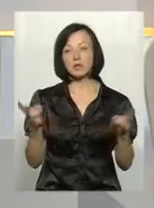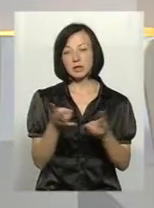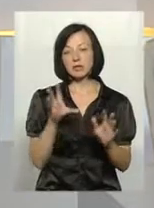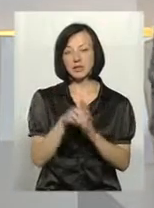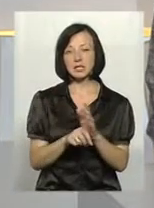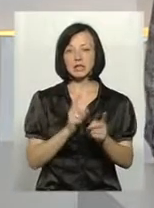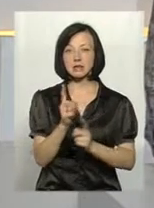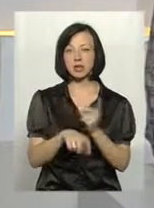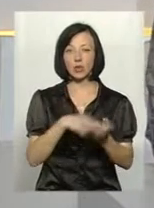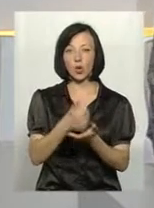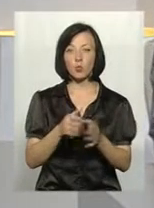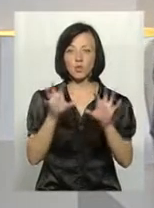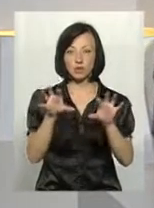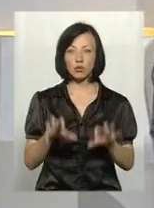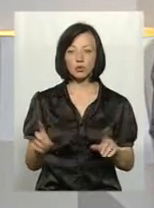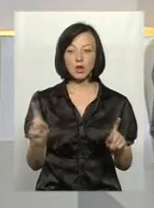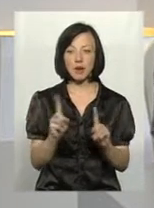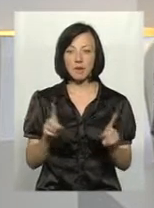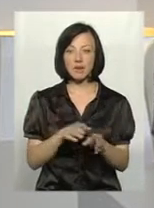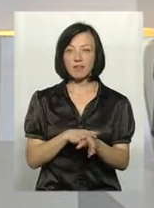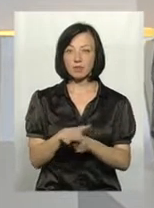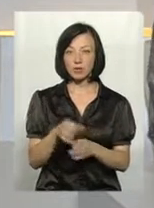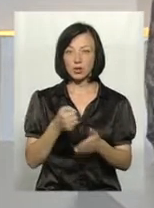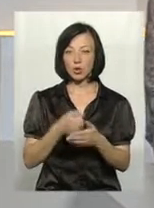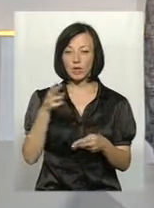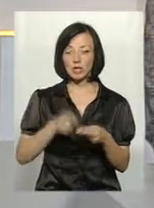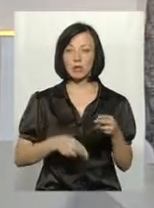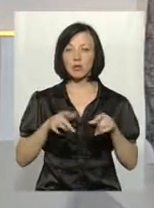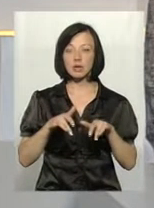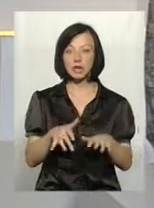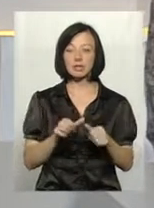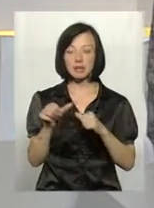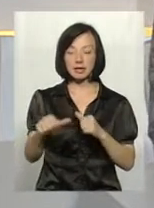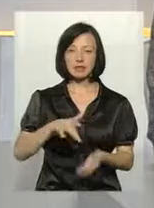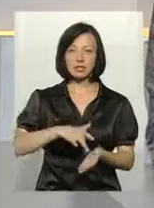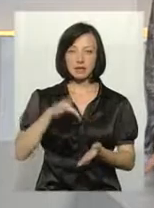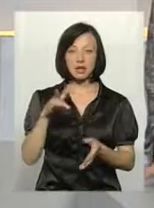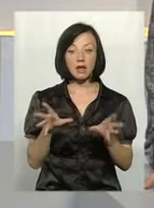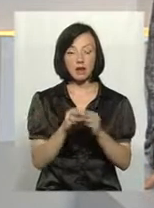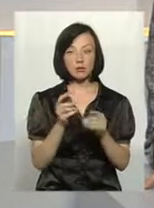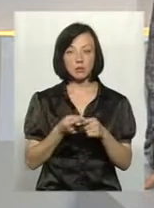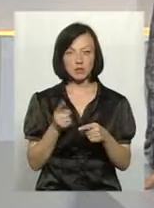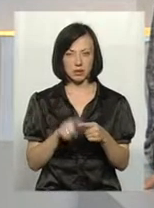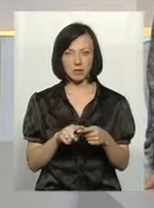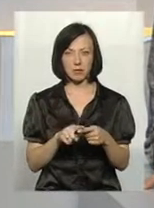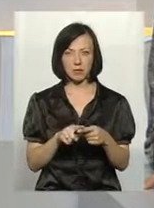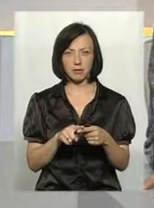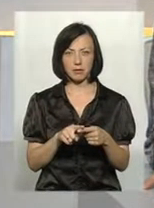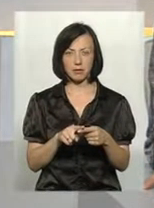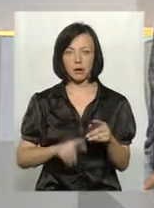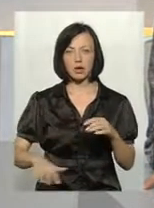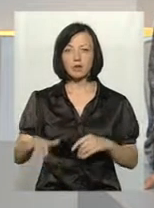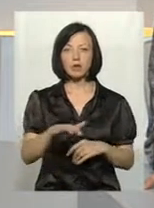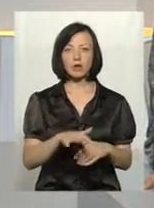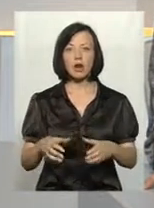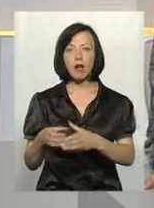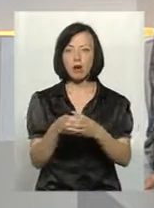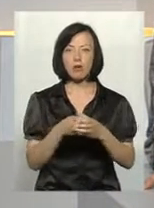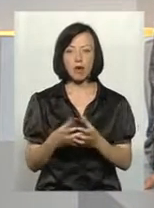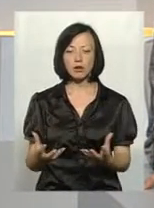до Конституції, аби відбувся до кінця той процес децентралізації. Разом з тим, територіальна